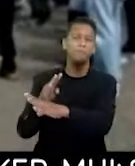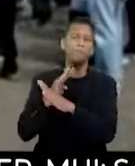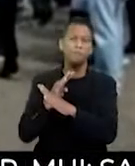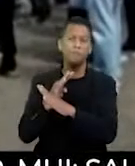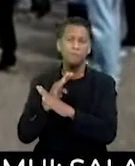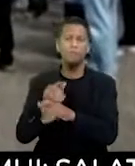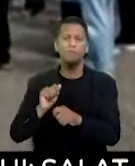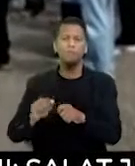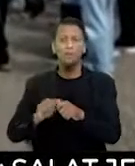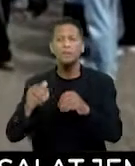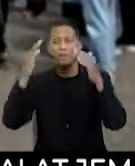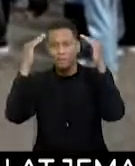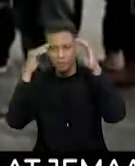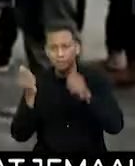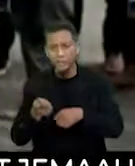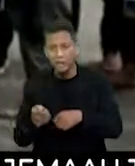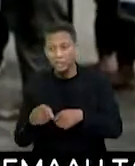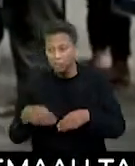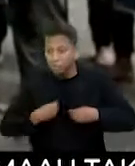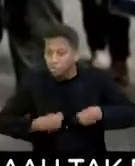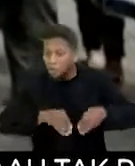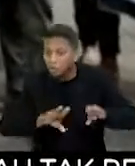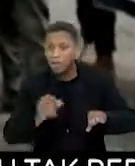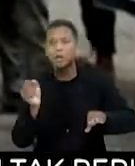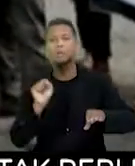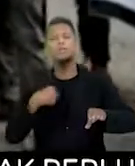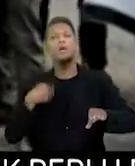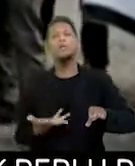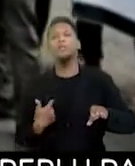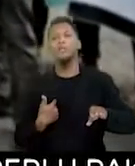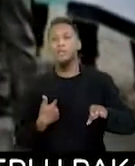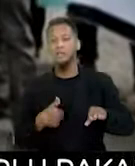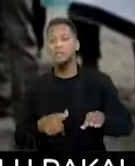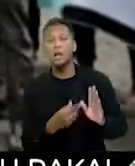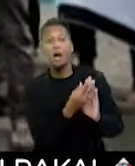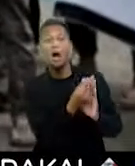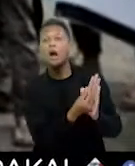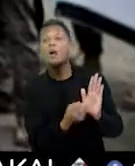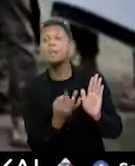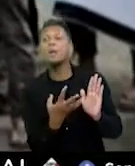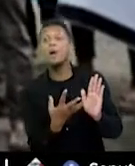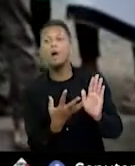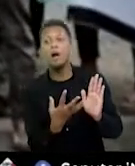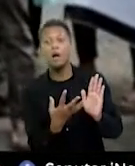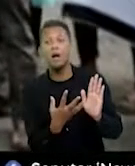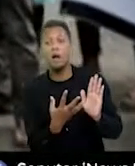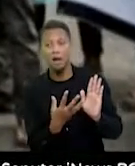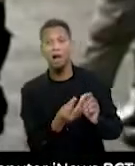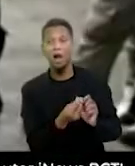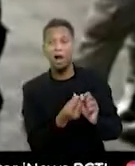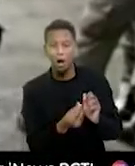paling bawah dalam industri kelapa sawit. Harga sawit saat ini yang anjlok tidak sebanding dengan biaya perawatan, panen, dan